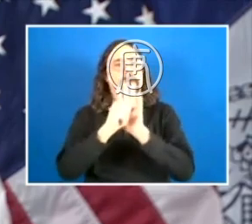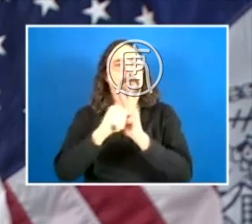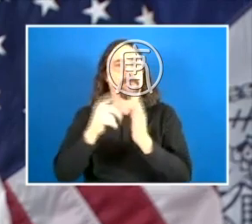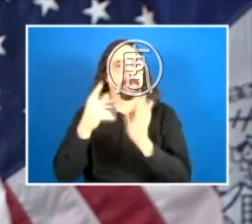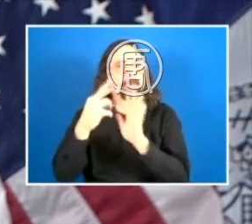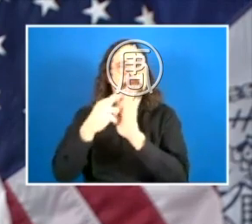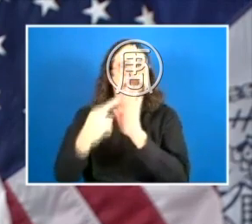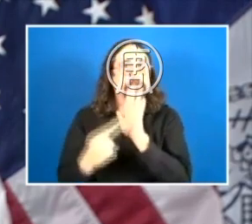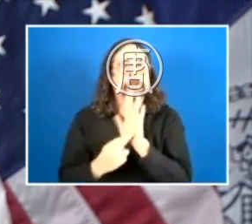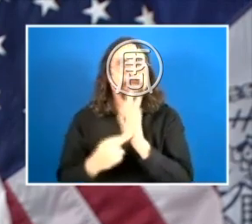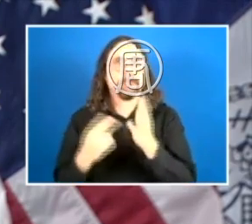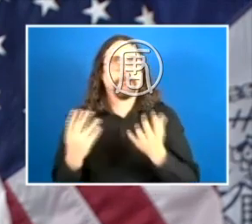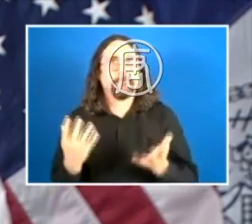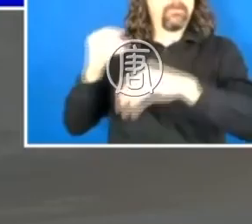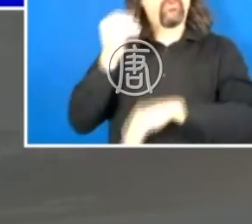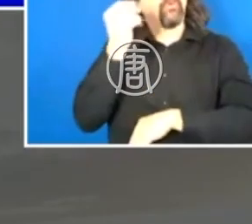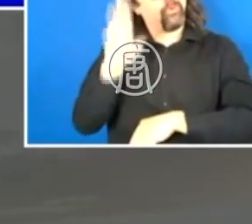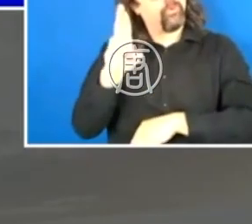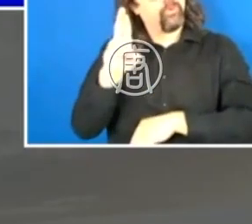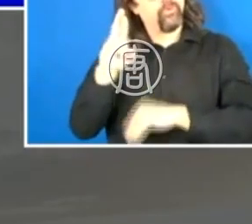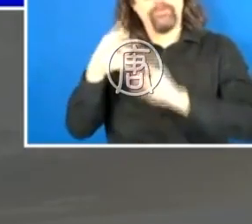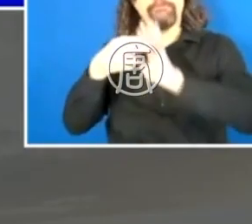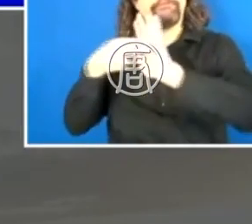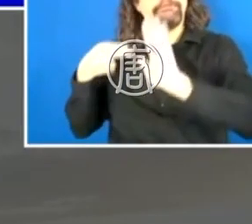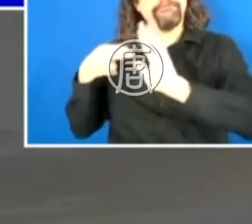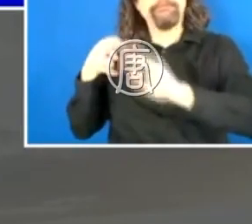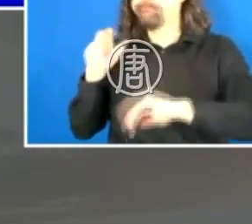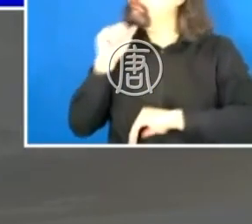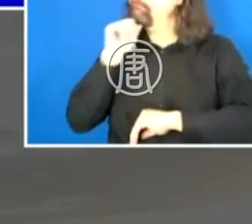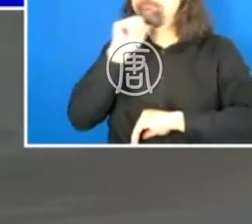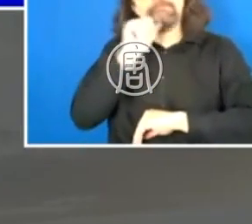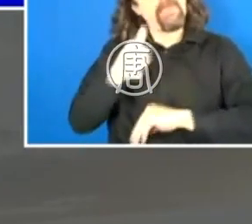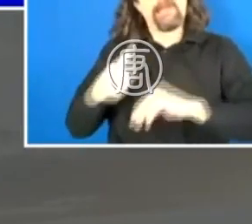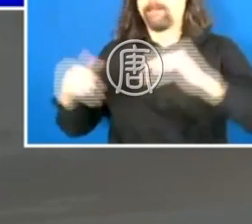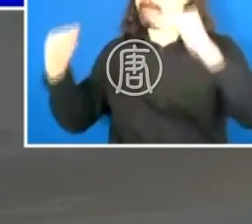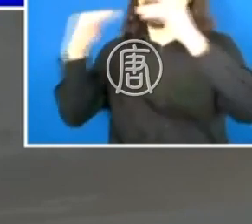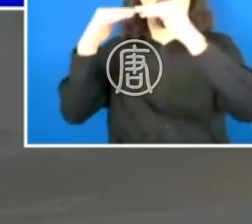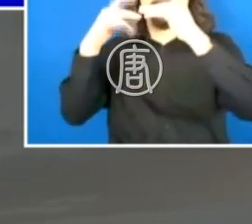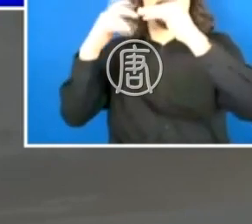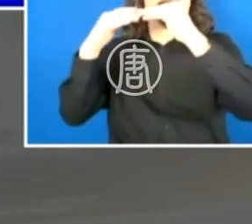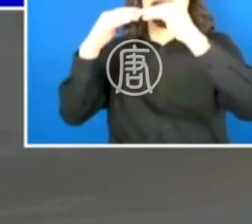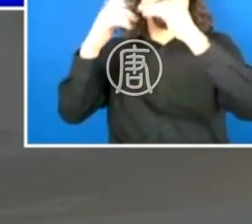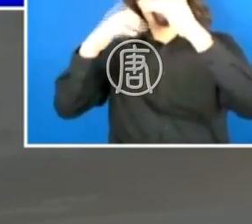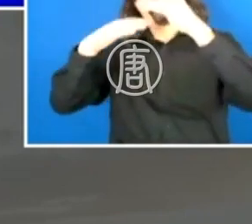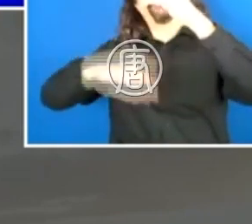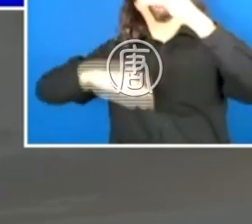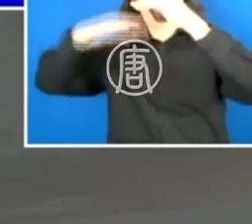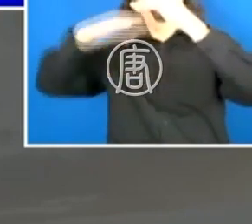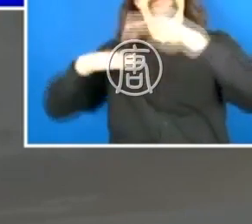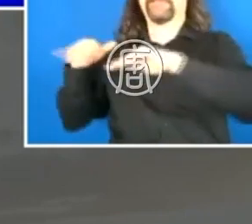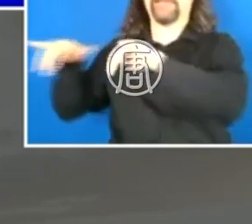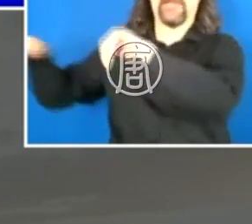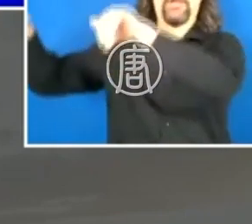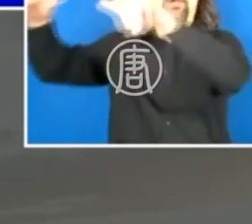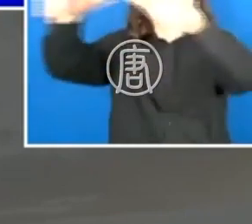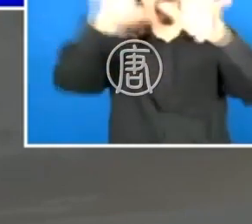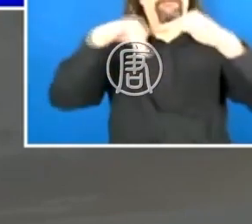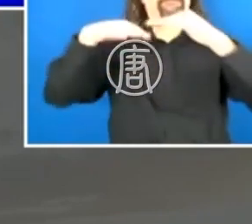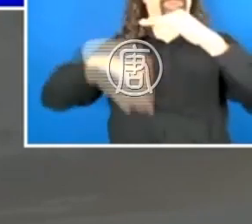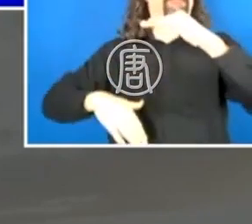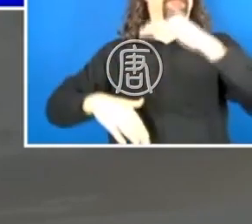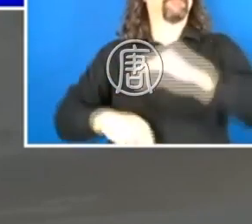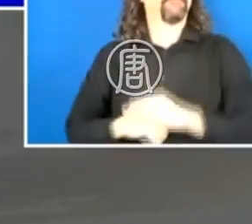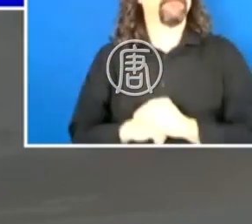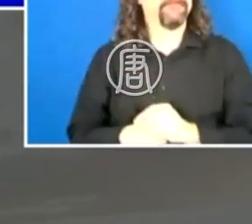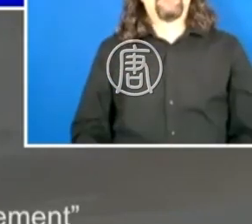our parents, our educators now. 对于 K-5年级，孩子们将按符合标准或需要改进来进行